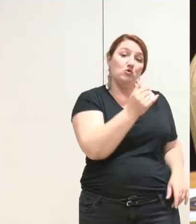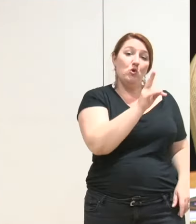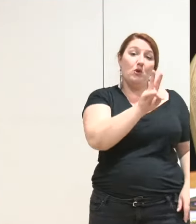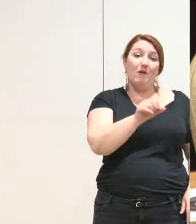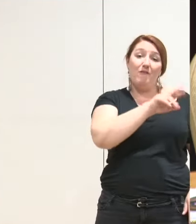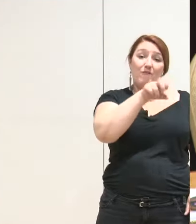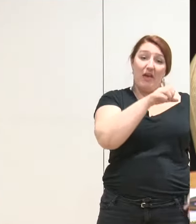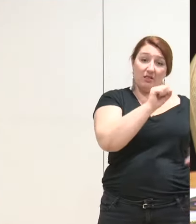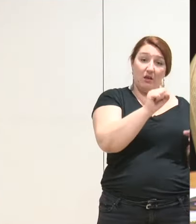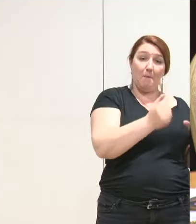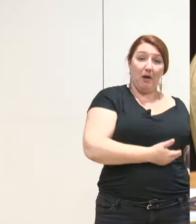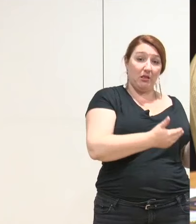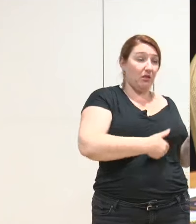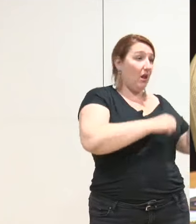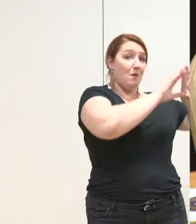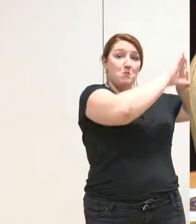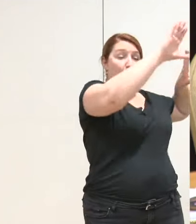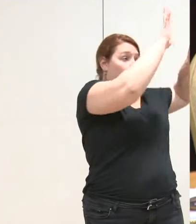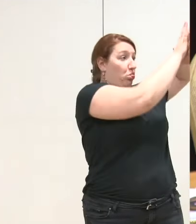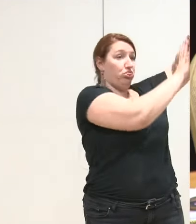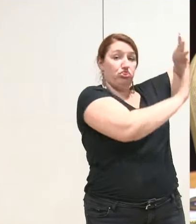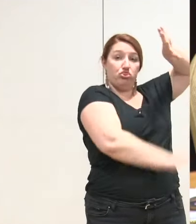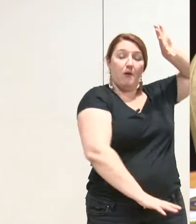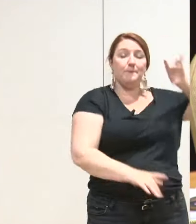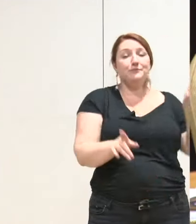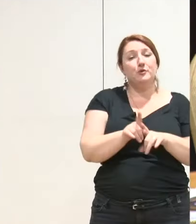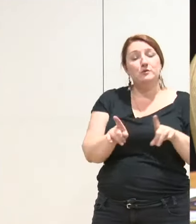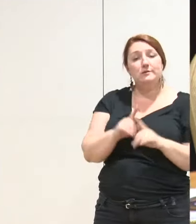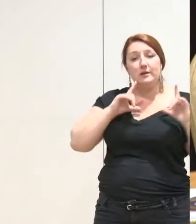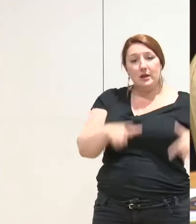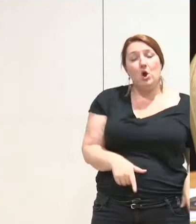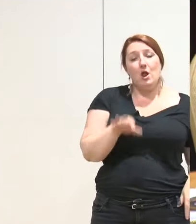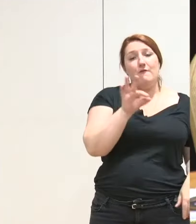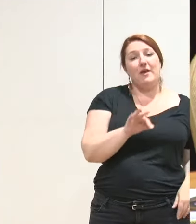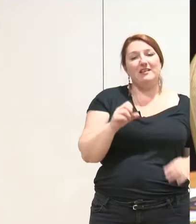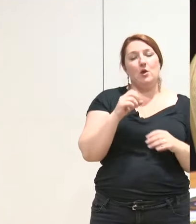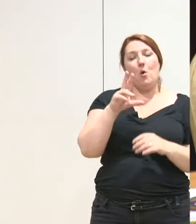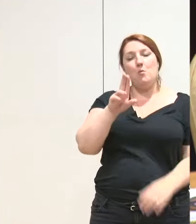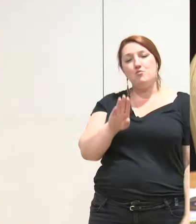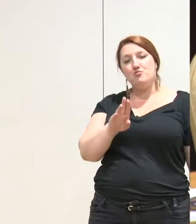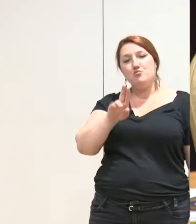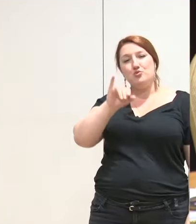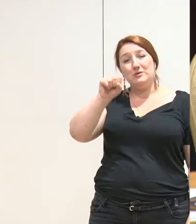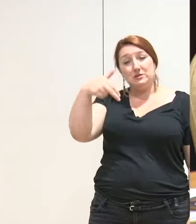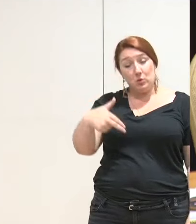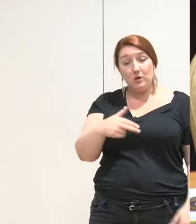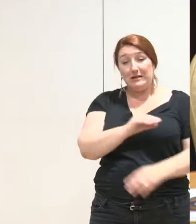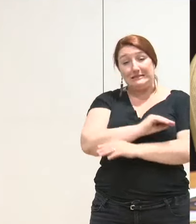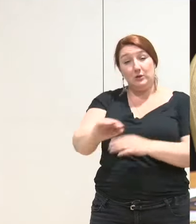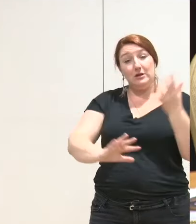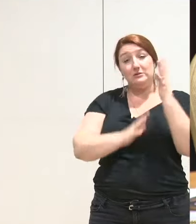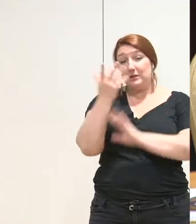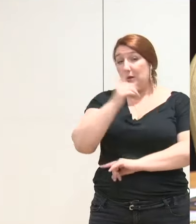ruisselés je voudrais parler aussi des élèves de l'école Ferdinand Buisson dont l'école est un avis défavorable pour la sécurité incendie parce que les